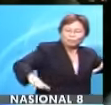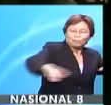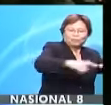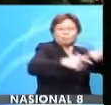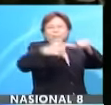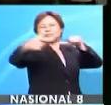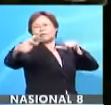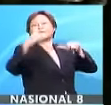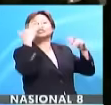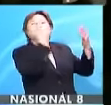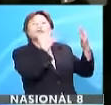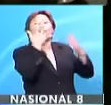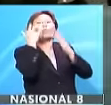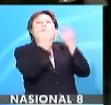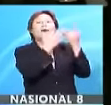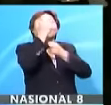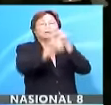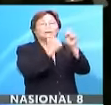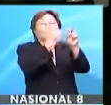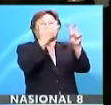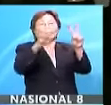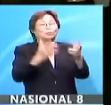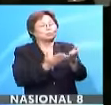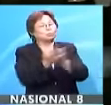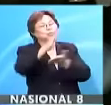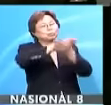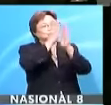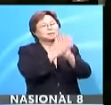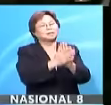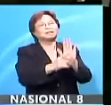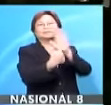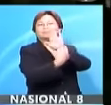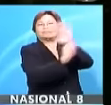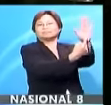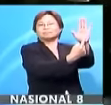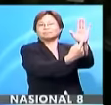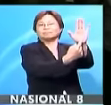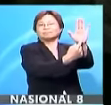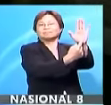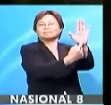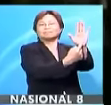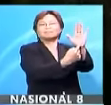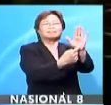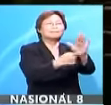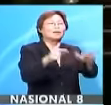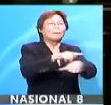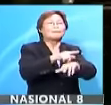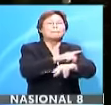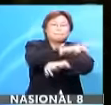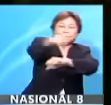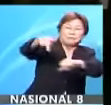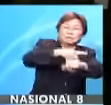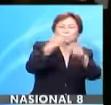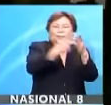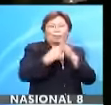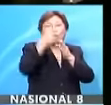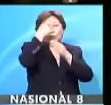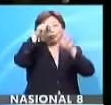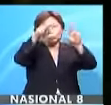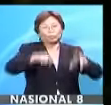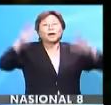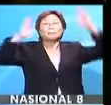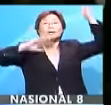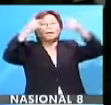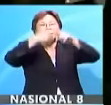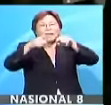Citrawana Malaysia 2015 yang sekaligus menjadi simbolik kepada pentas perpaduan dan juga kesatuan rakyat Malaysia berbilang kaum